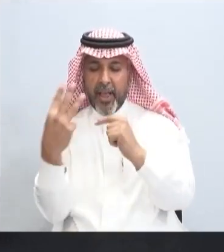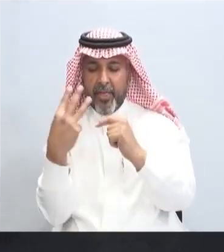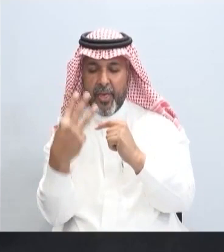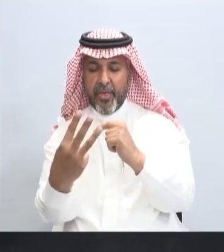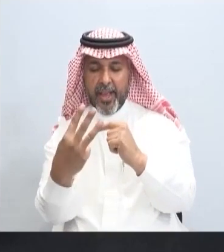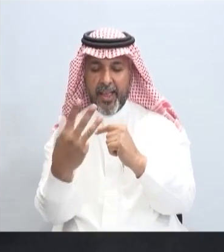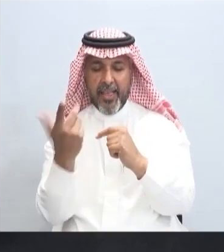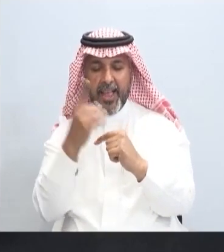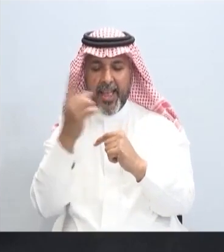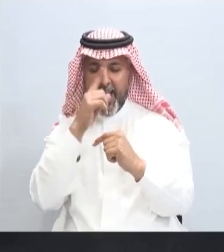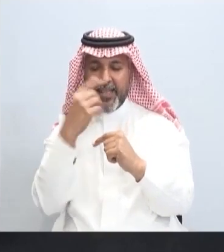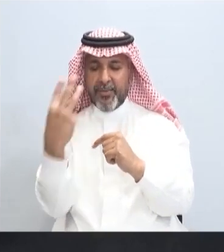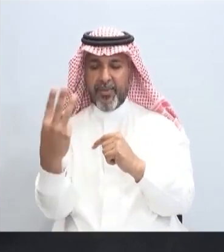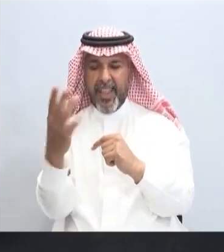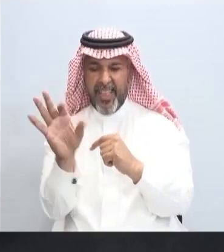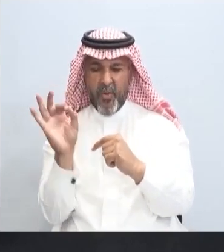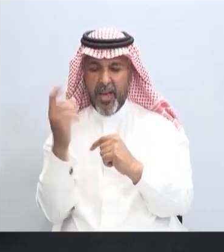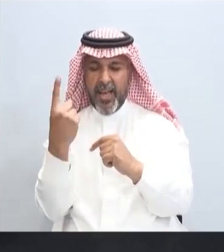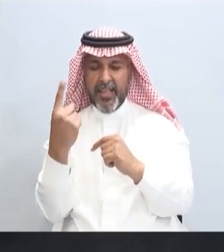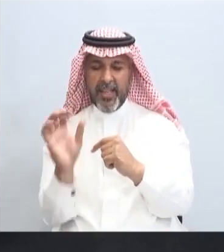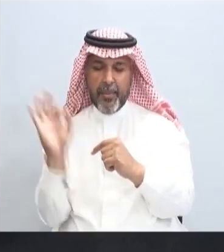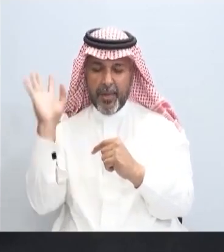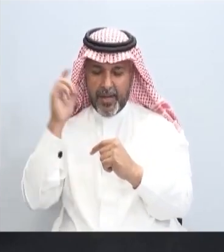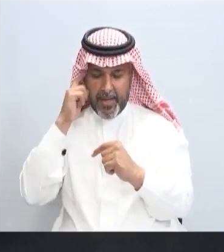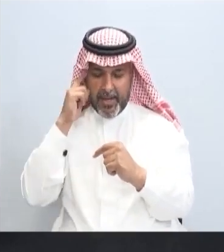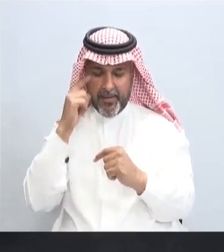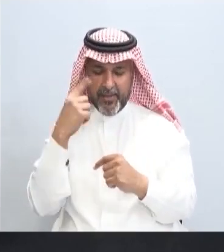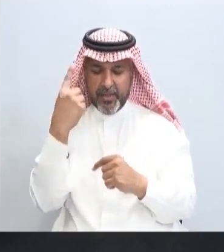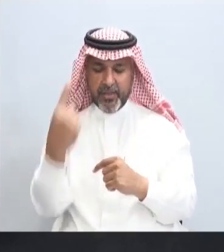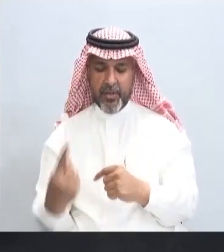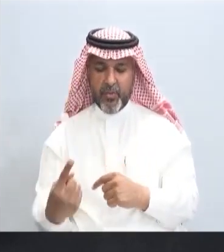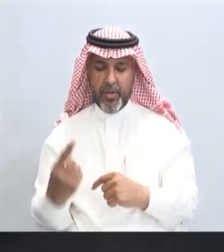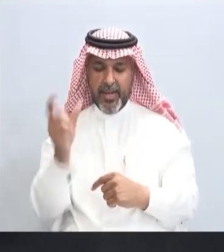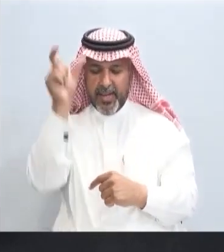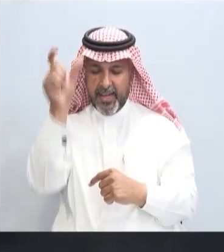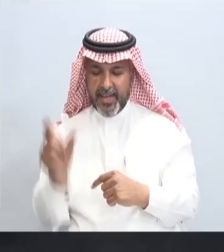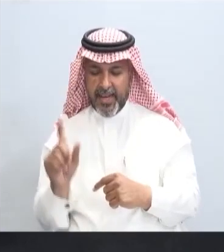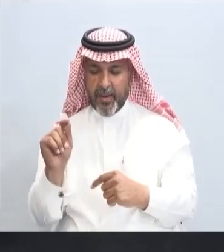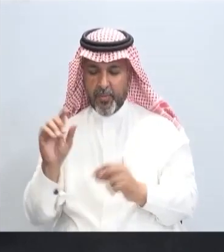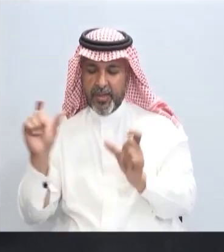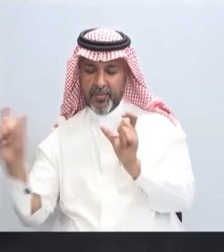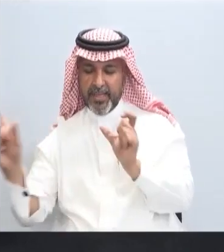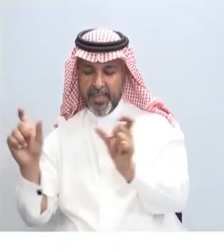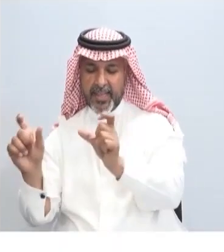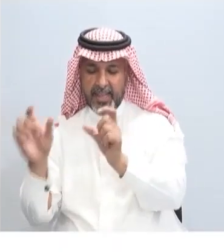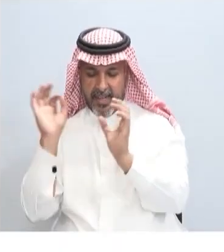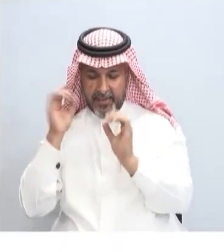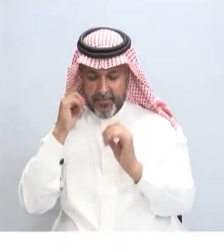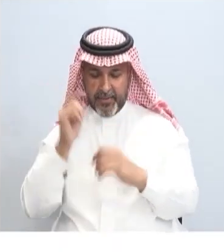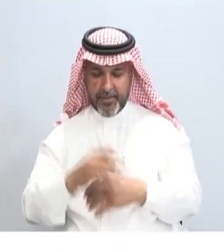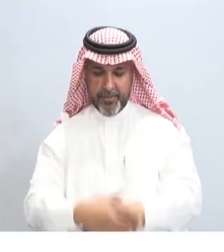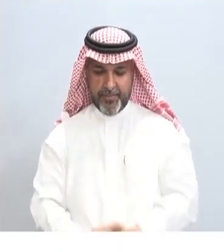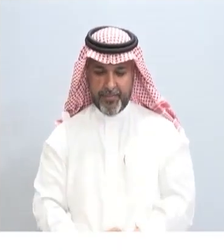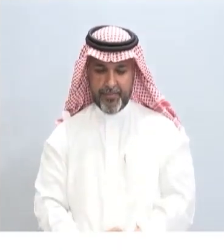انقص مره واحده وبالتالي حتى يصير ان حسبت الثلاث لوحات هذه مره واحده بهذا الشكل